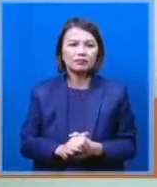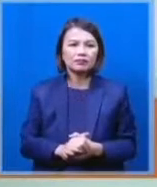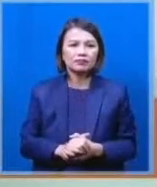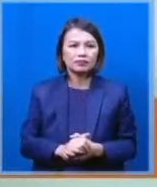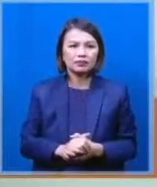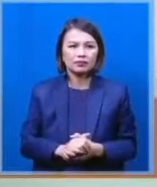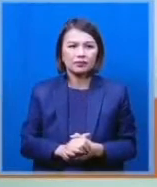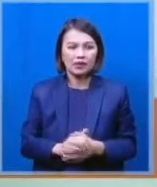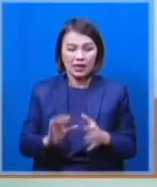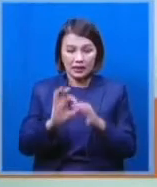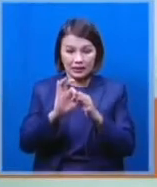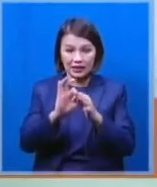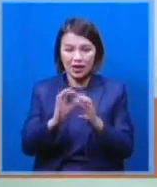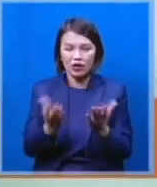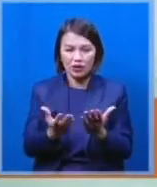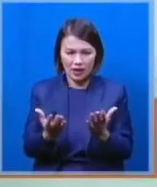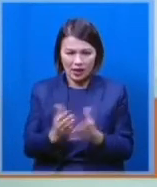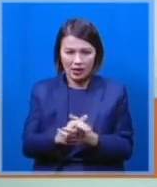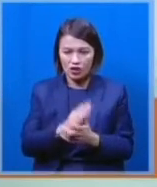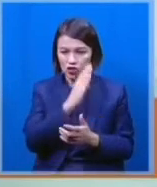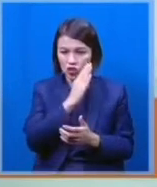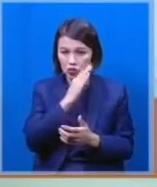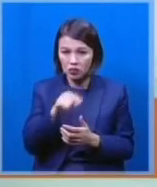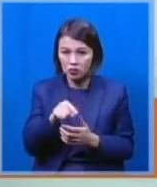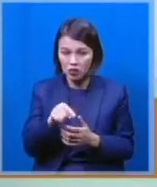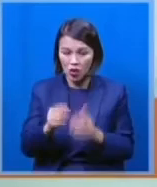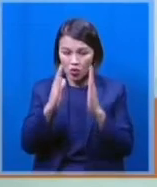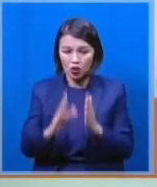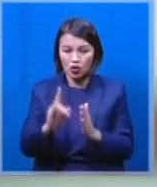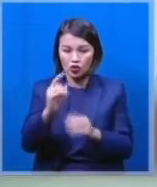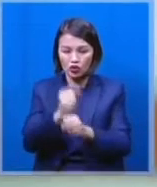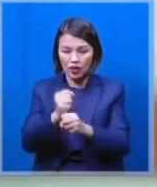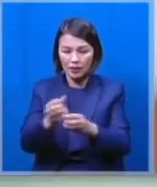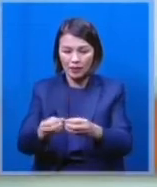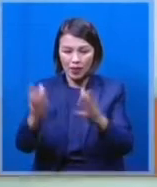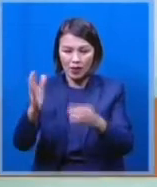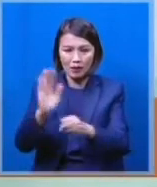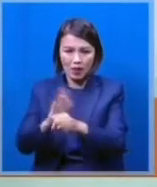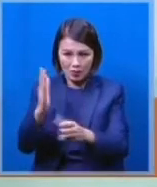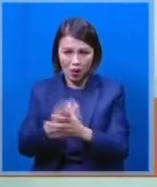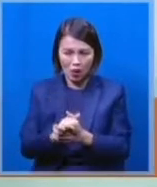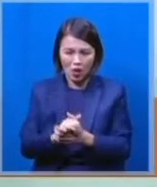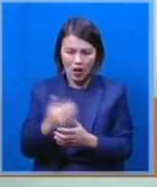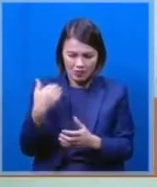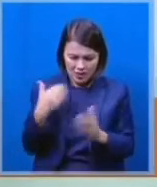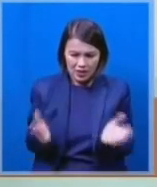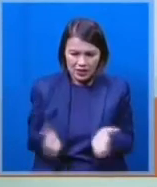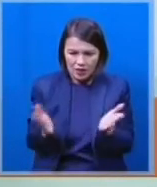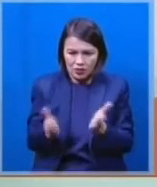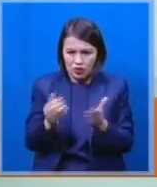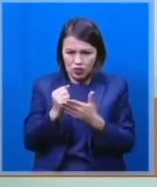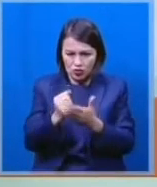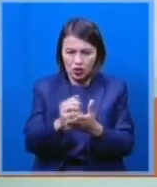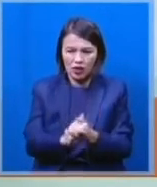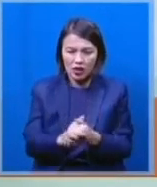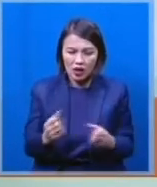มันมีความเชื่อมโยงอะไรกันยังไงมันก็มีเพราะมันไม่ใช่มีคนมาอยู่ดีไปวางระเบิดอย่างเดียวมันต้องมีคนสนับสนุนกระบวนการรถลาม